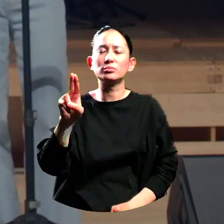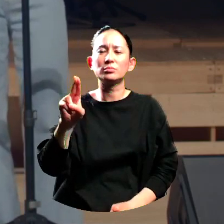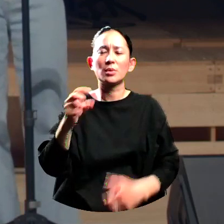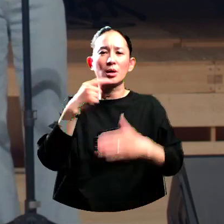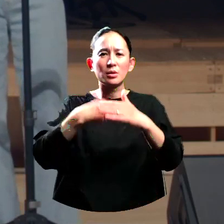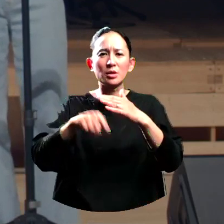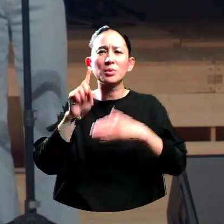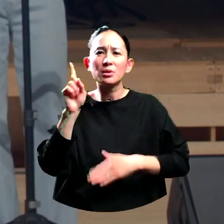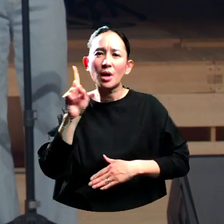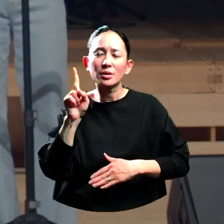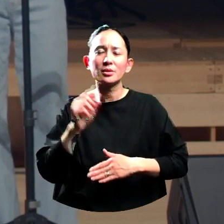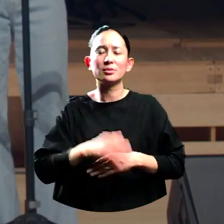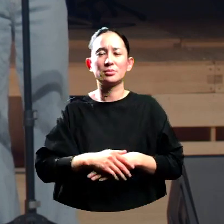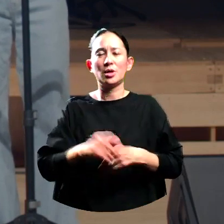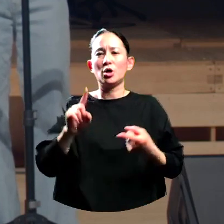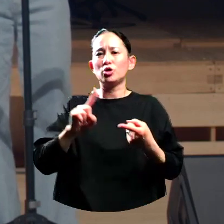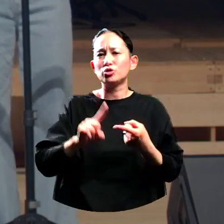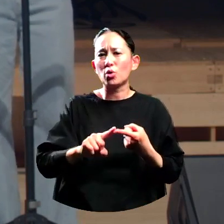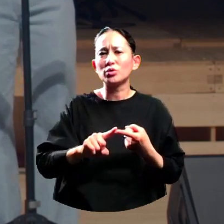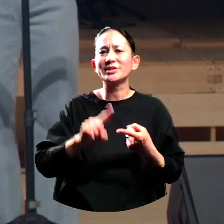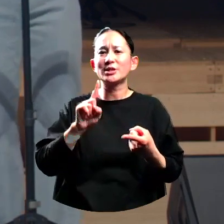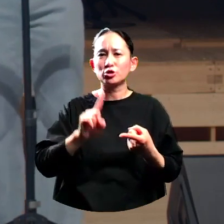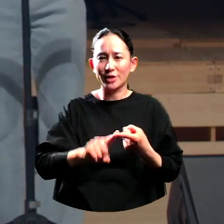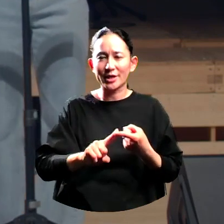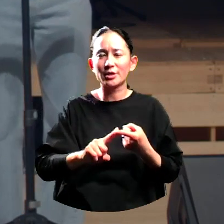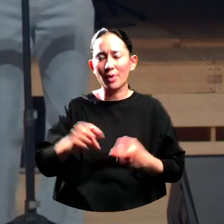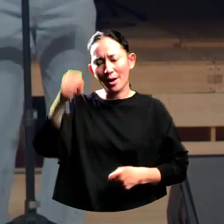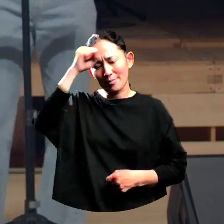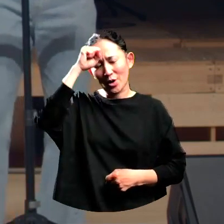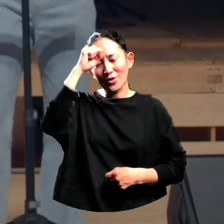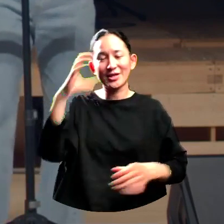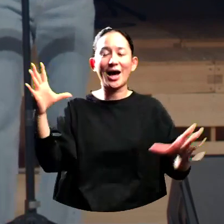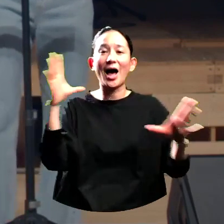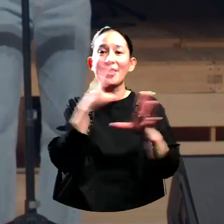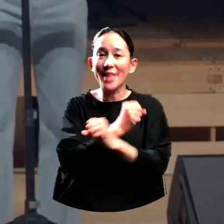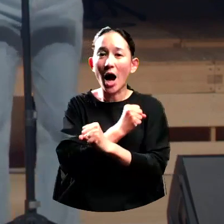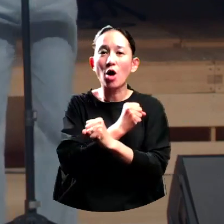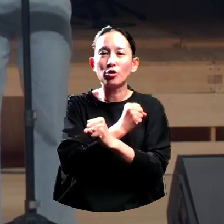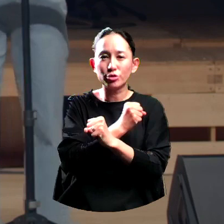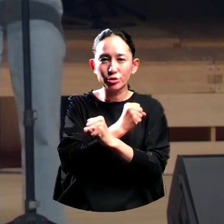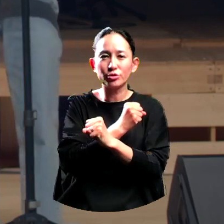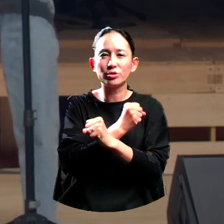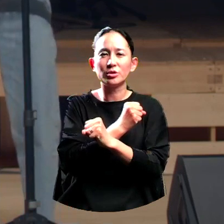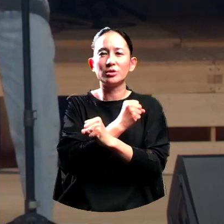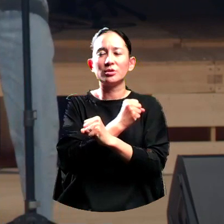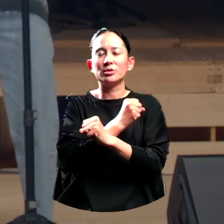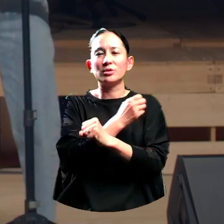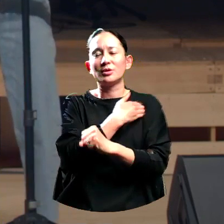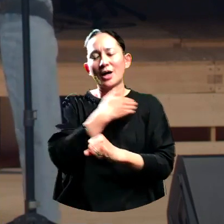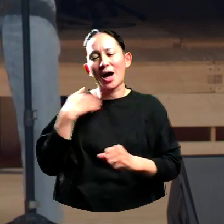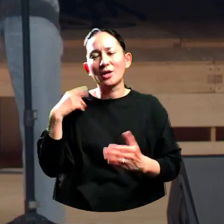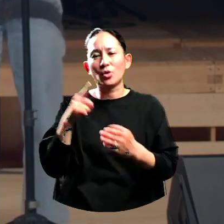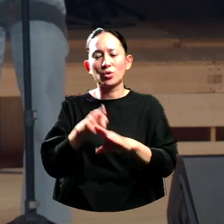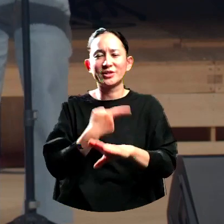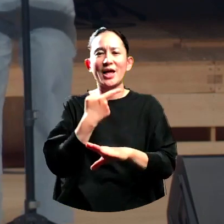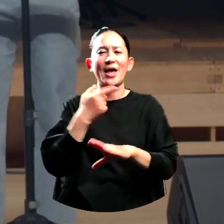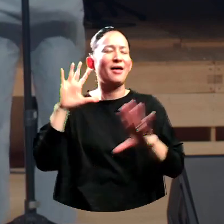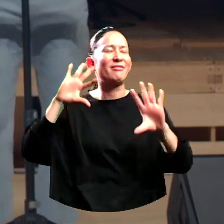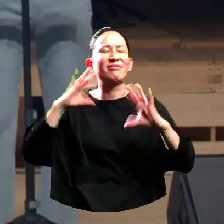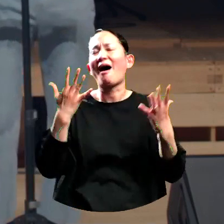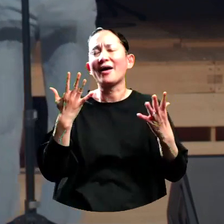that word mean? 直接的には病気が例えば治る可能性がない、治る見込みがないという。 The